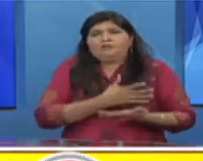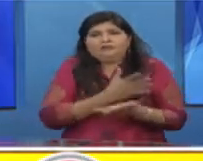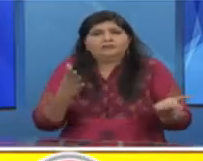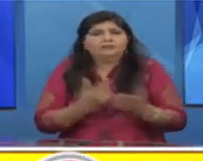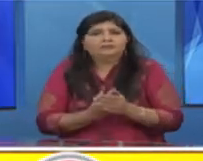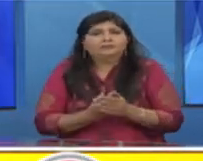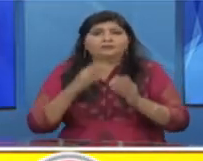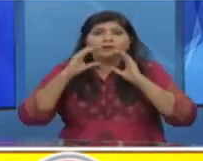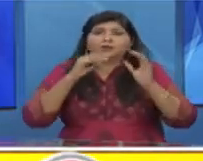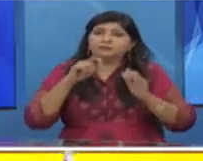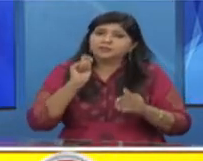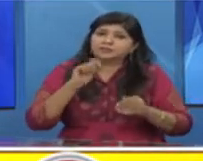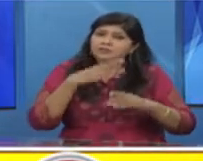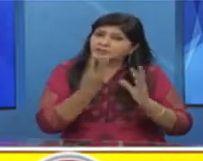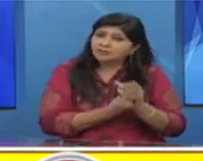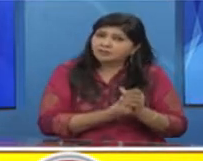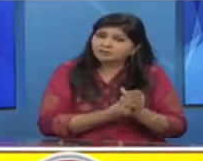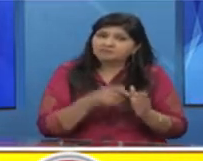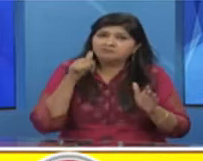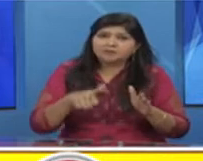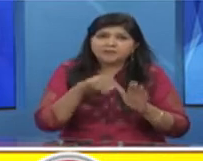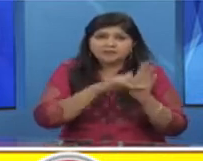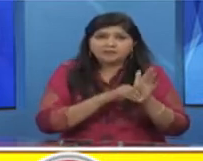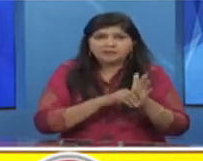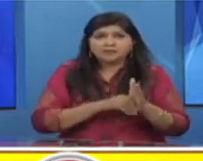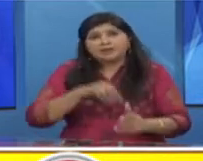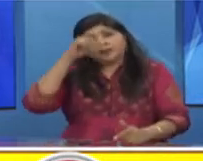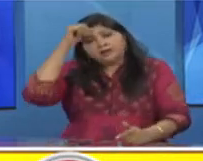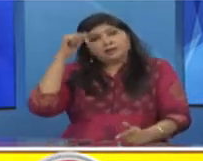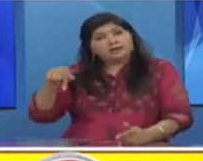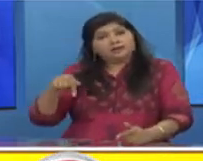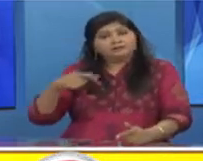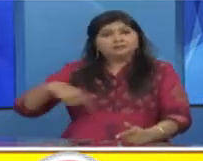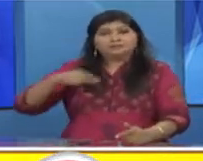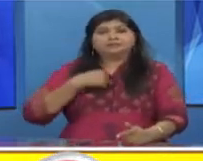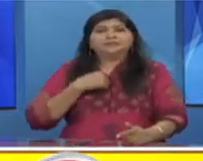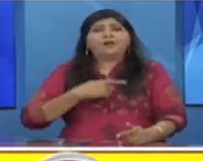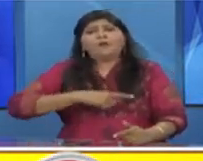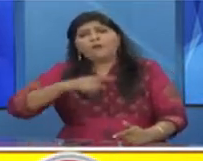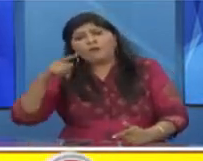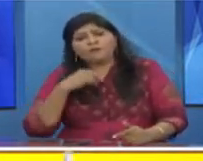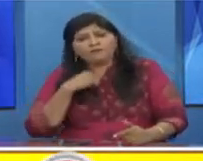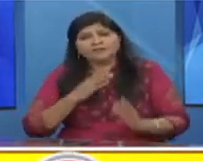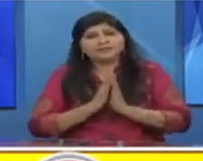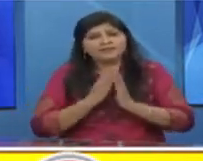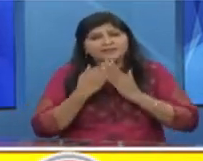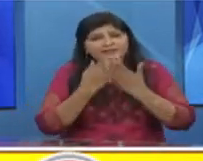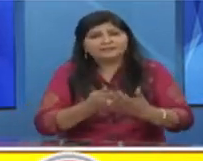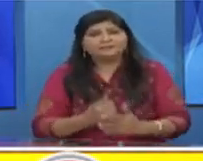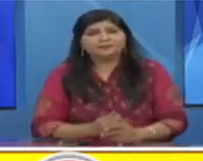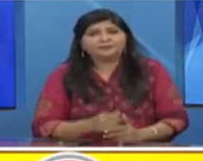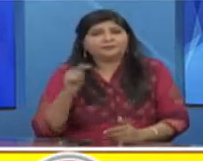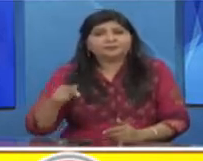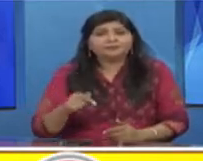में उल्लेखनीय भूमिका निभाने के लिए हमारा देश सरदार पटेल का सदैव कृतज्ञ रहेगा।